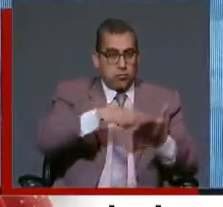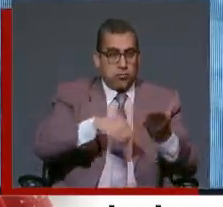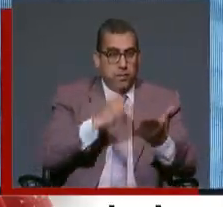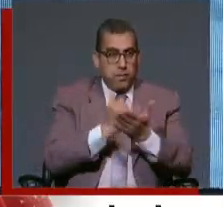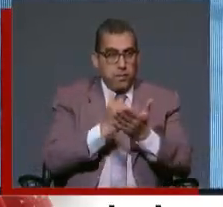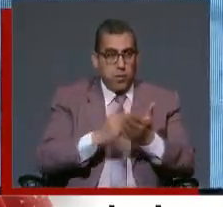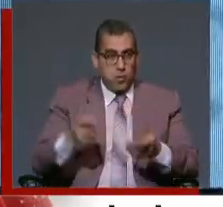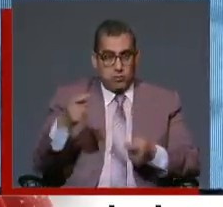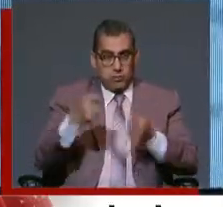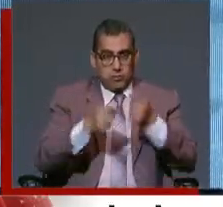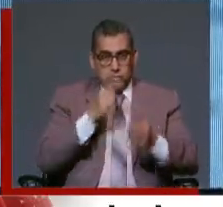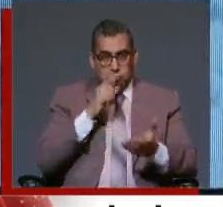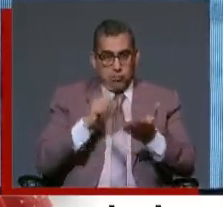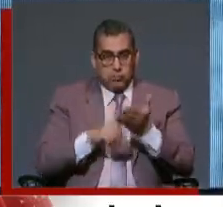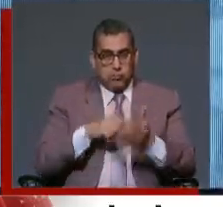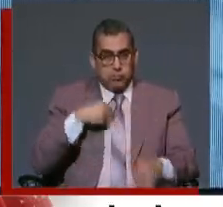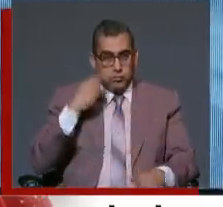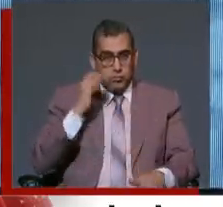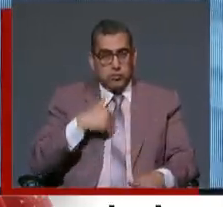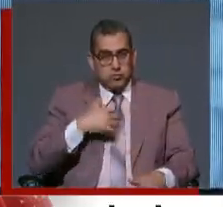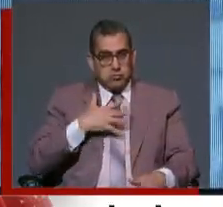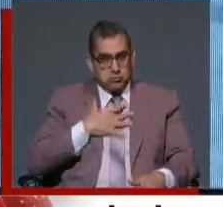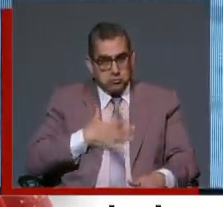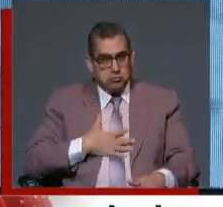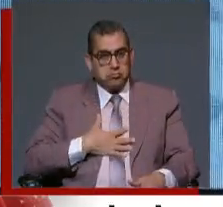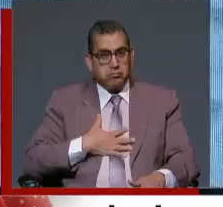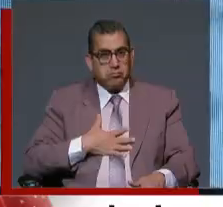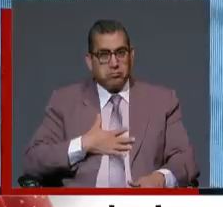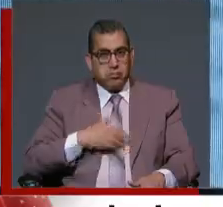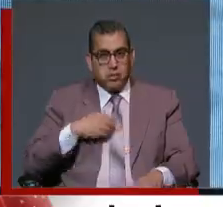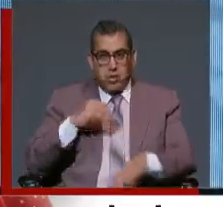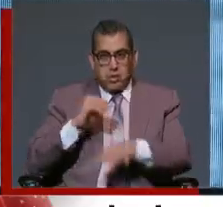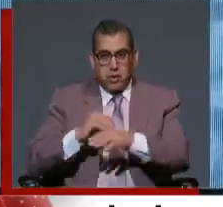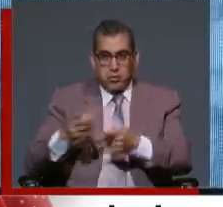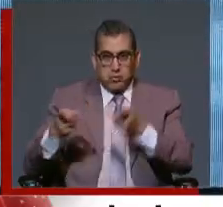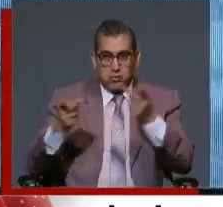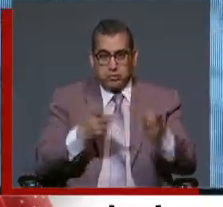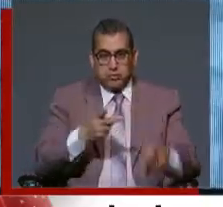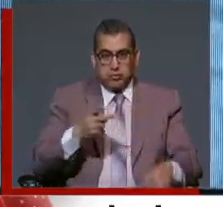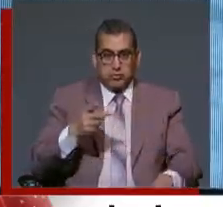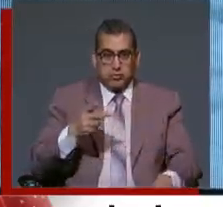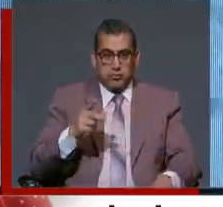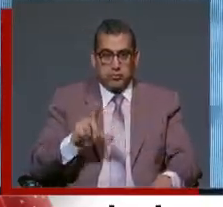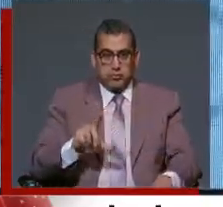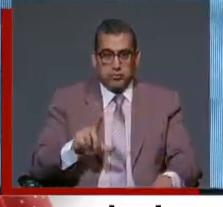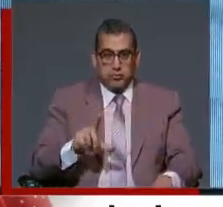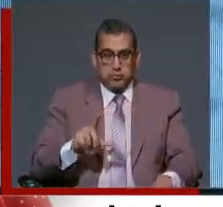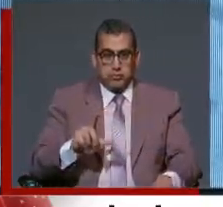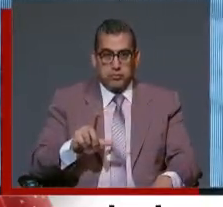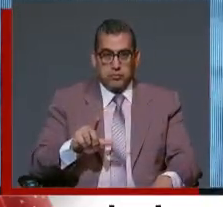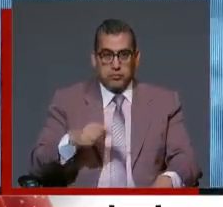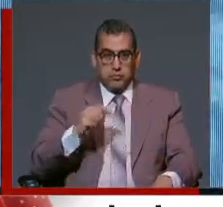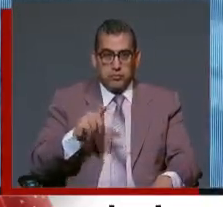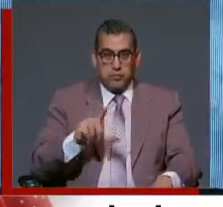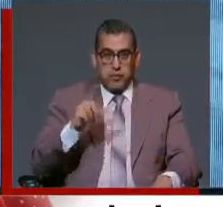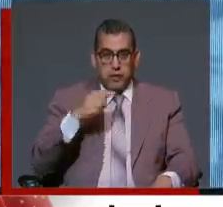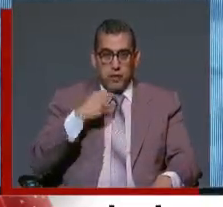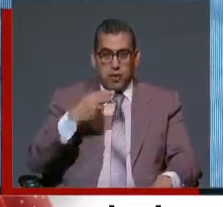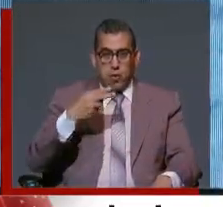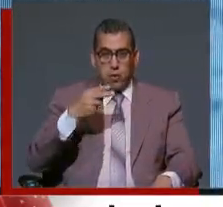لكم، ولأن أنه من دواعي سروري أن أدعو صاحب المعالي السيد أزالي